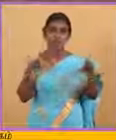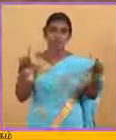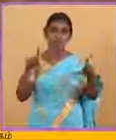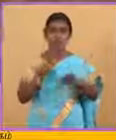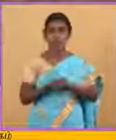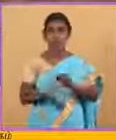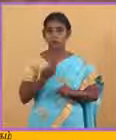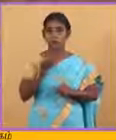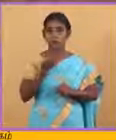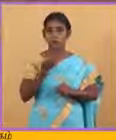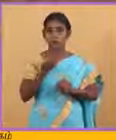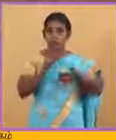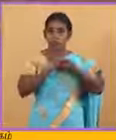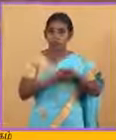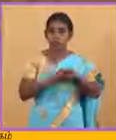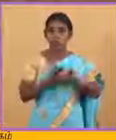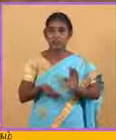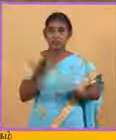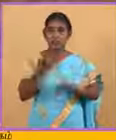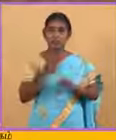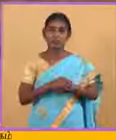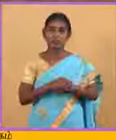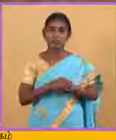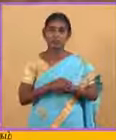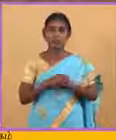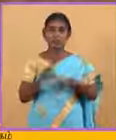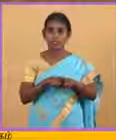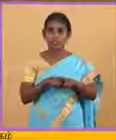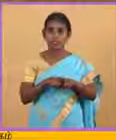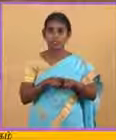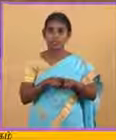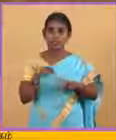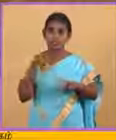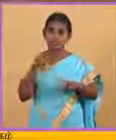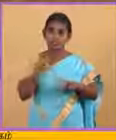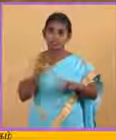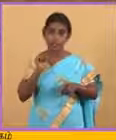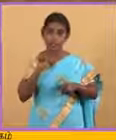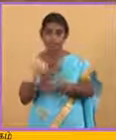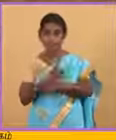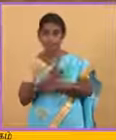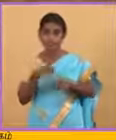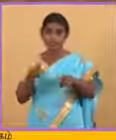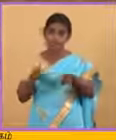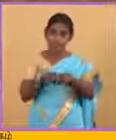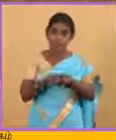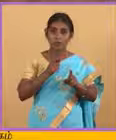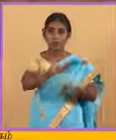பற்றுக்கு அளவே இல்லை அல்லவா? ஆகவே இவரை போல் நாமும் ஆழ்ந்த